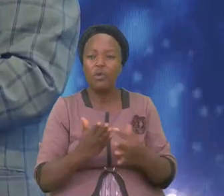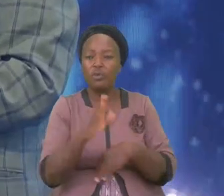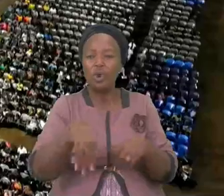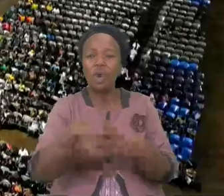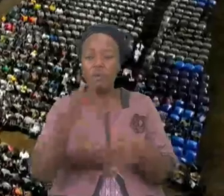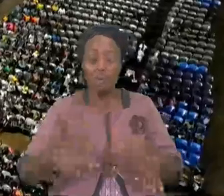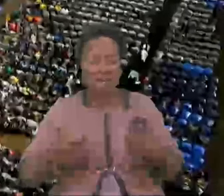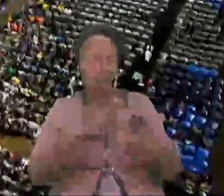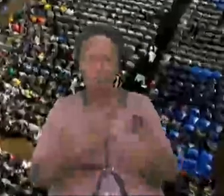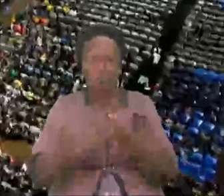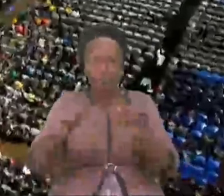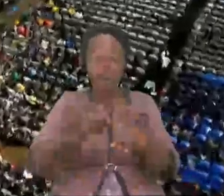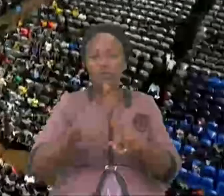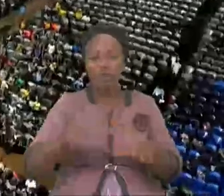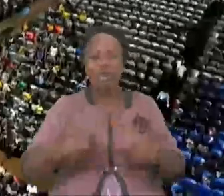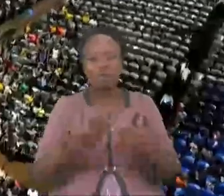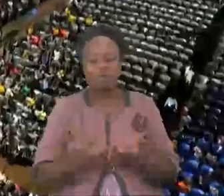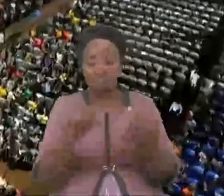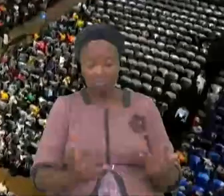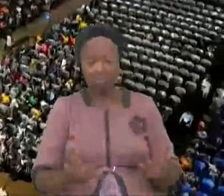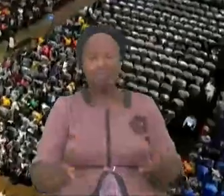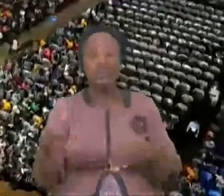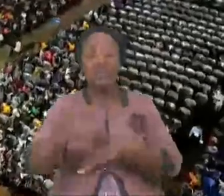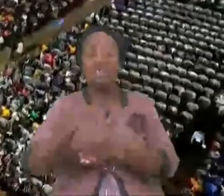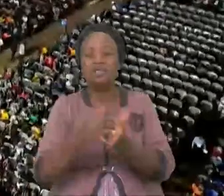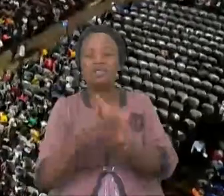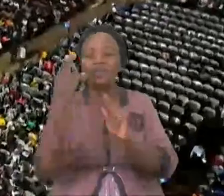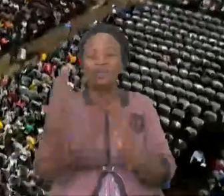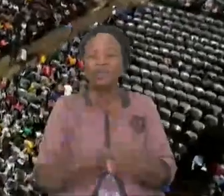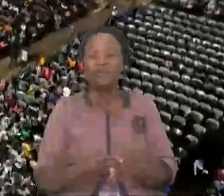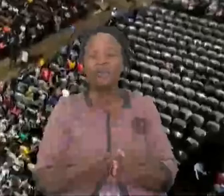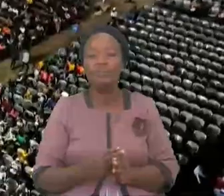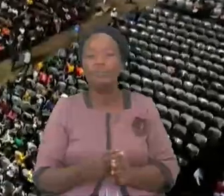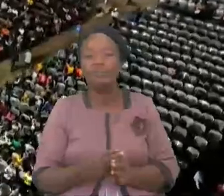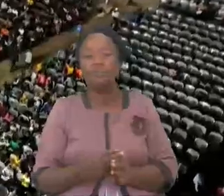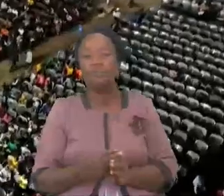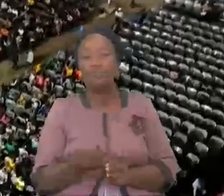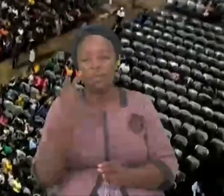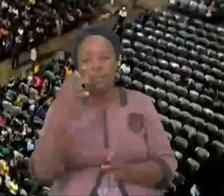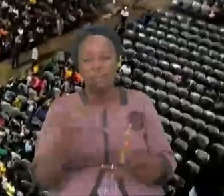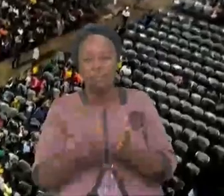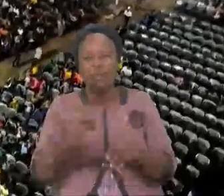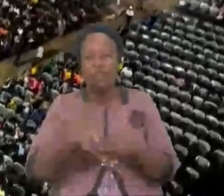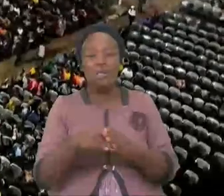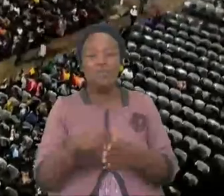gens, tout disparaîtra de ta vie, même ce soir, au nom de Jésus.